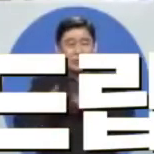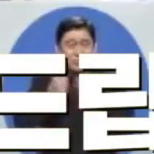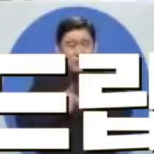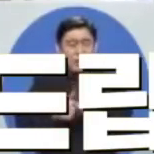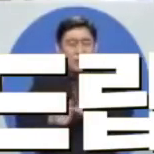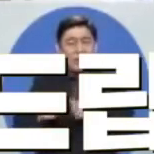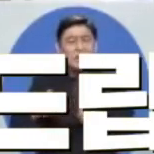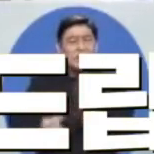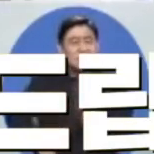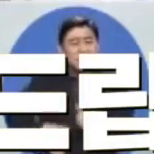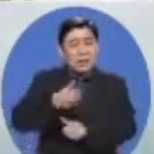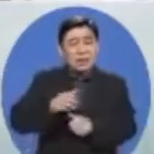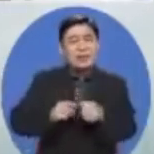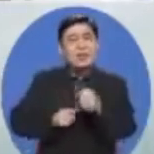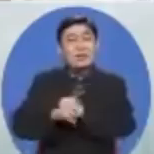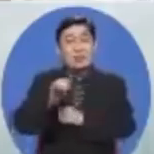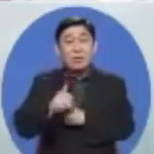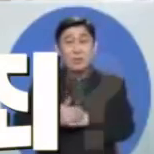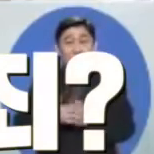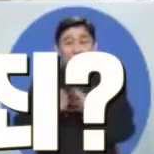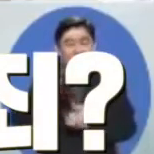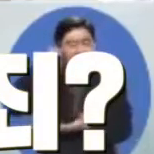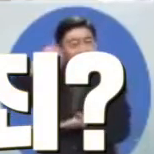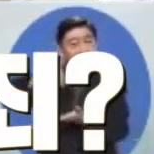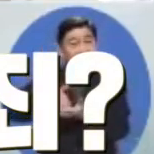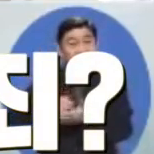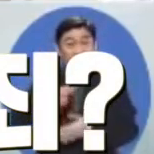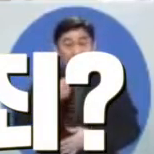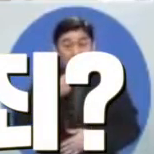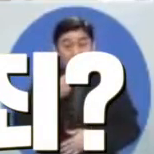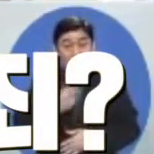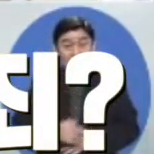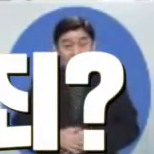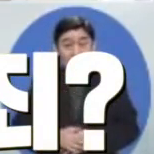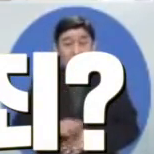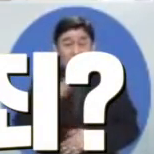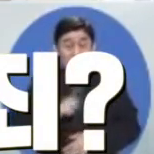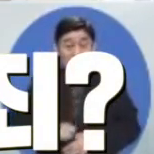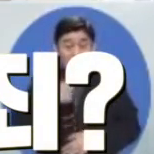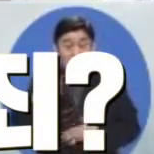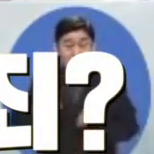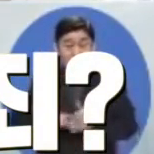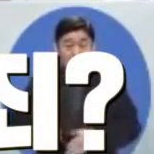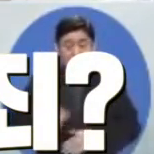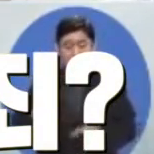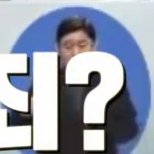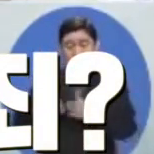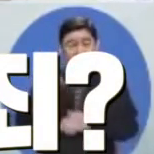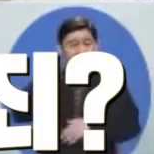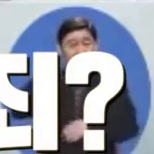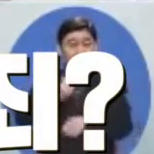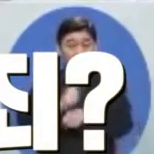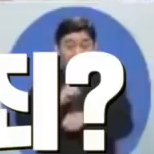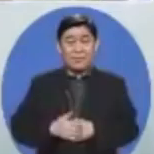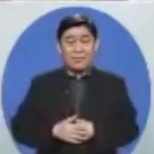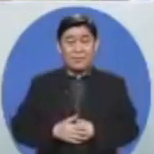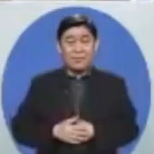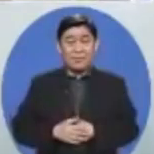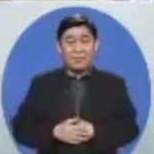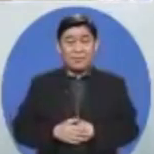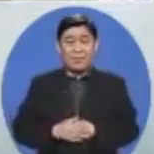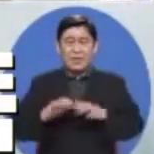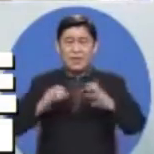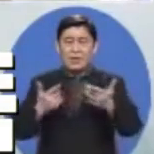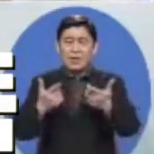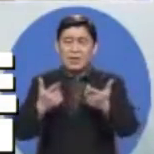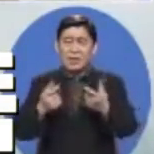살인한 사람도 다 이유가 있습니다. 그렇게 하시고 반성 안 하시잖아요, 지금. 정의를 위해서, 자기는 자기를 위해서 싸웠다고 얘기하고 계시잖아요.